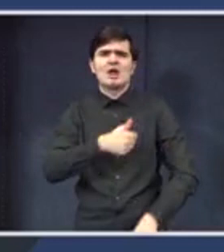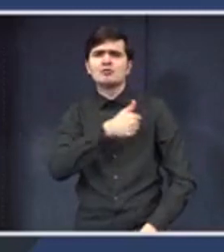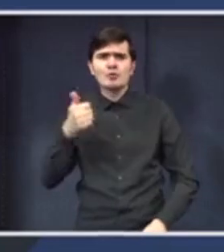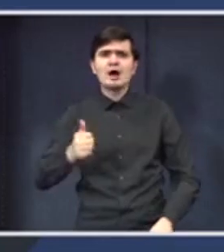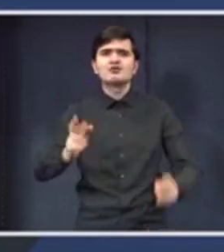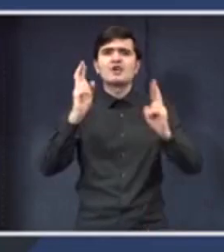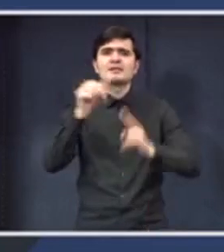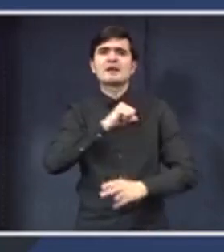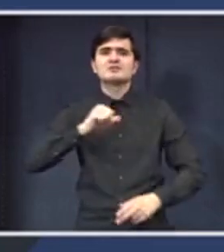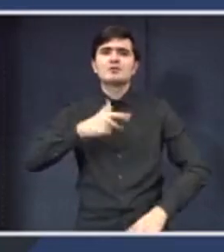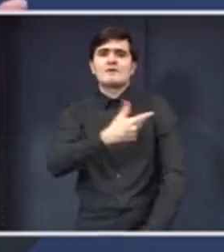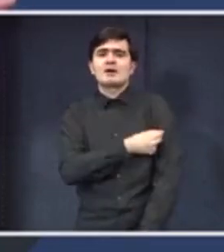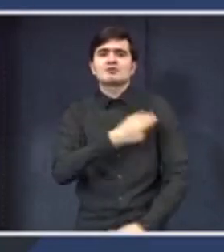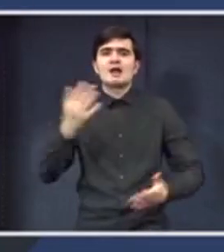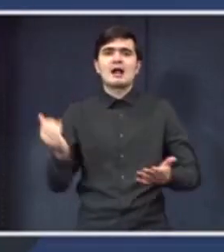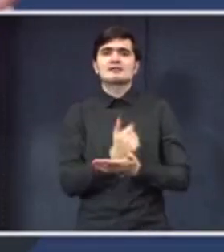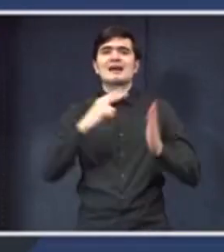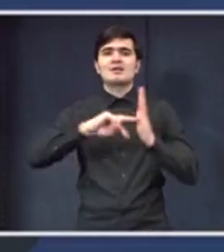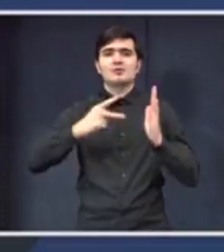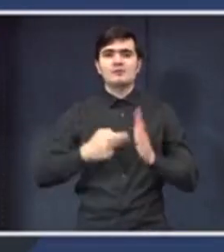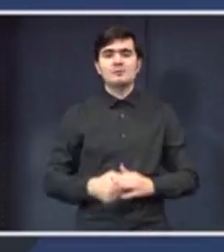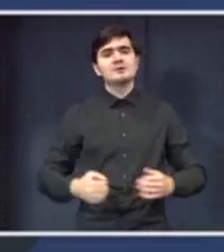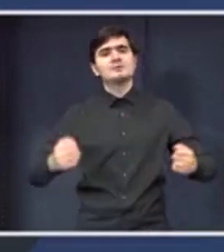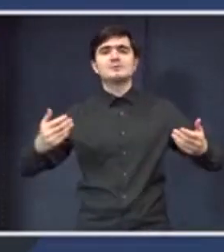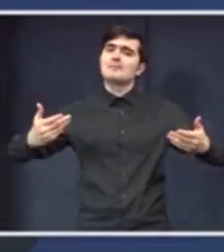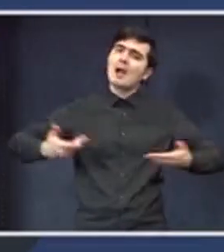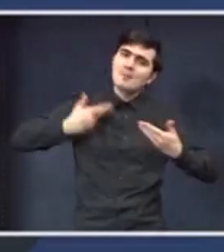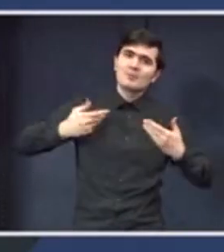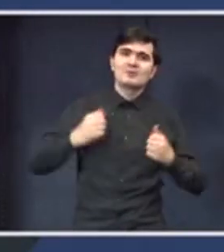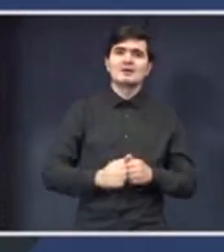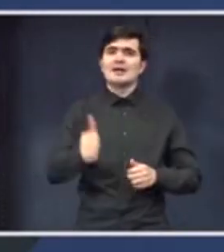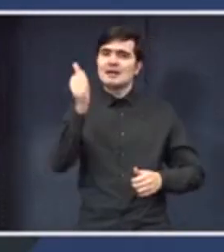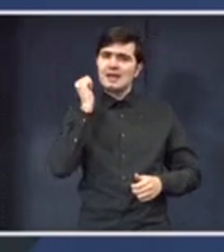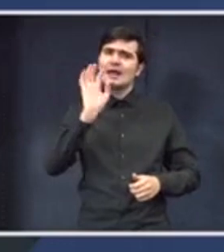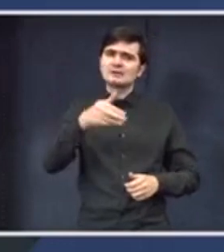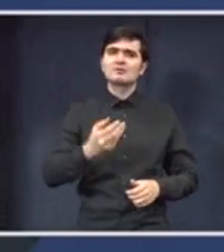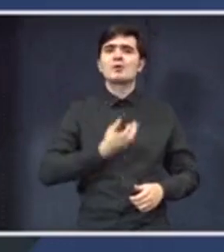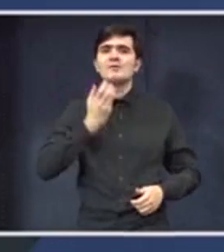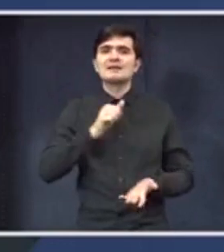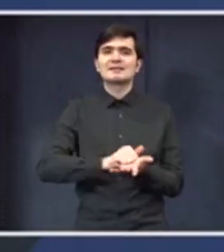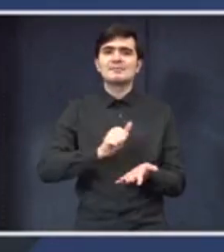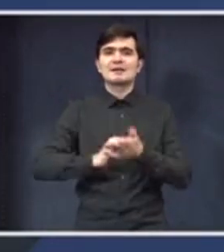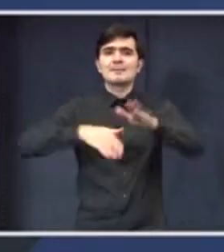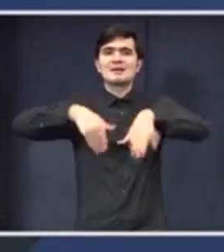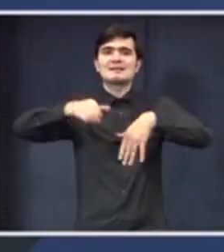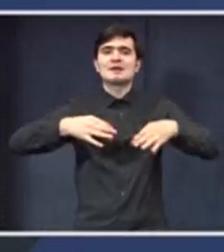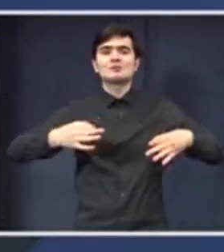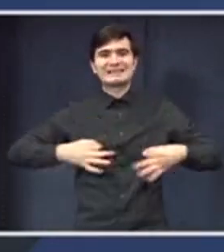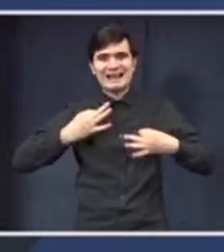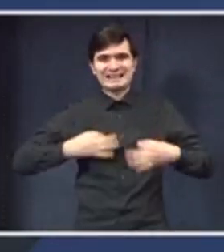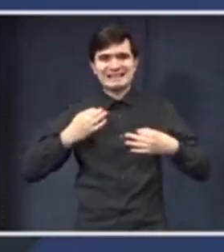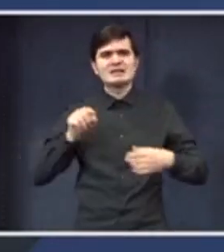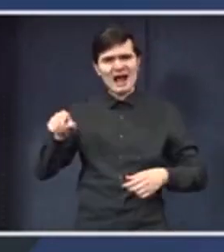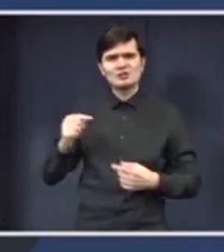rezolvăm. Și îmi pare bine că ieri ați avut acea conferință de presă la Ministerul Sănătății, pentru că